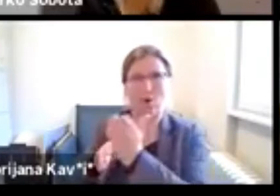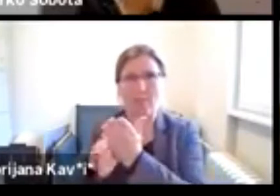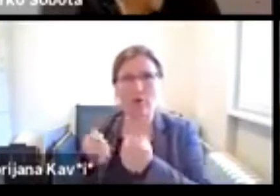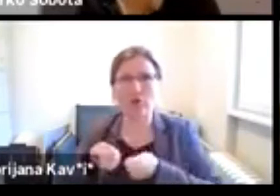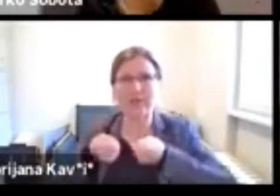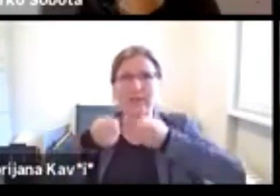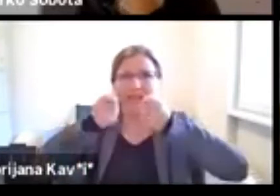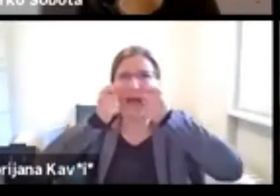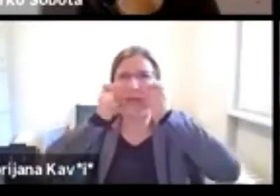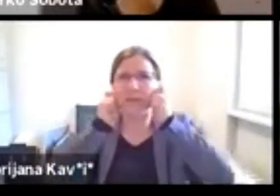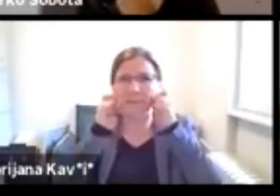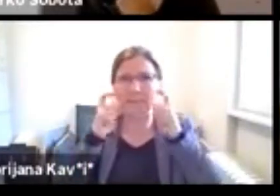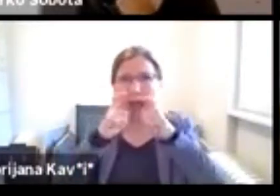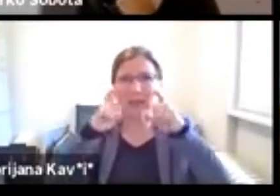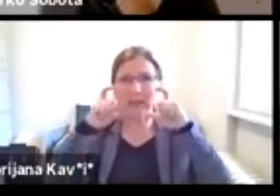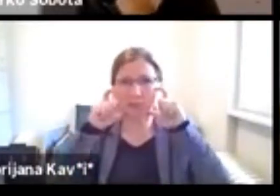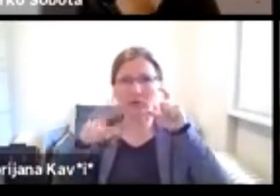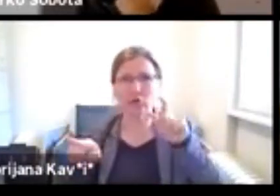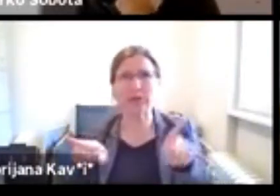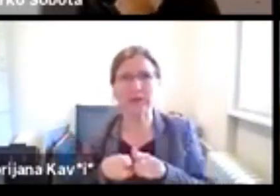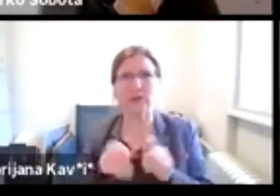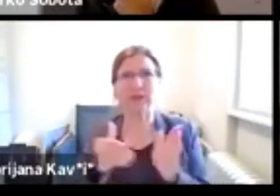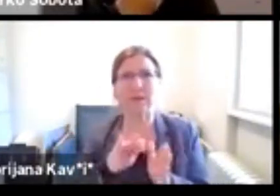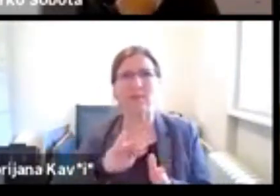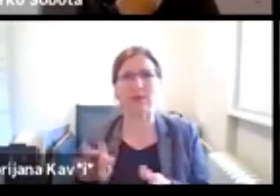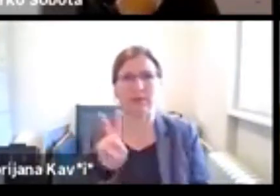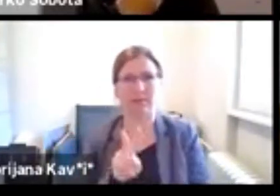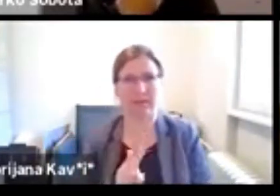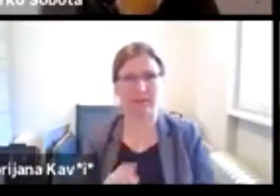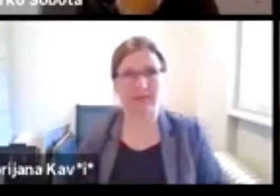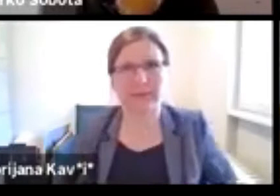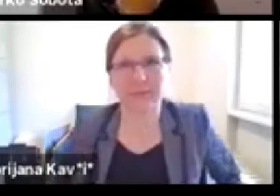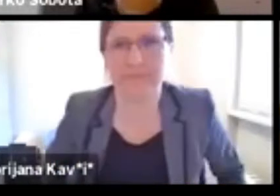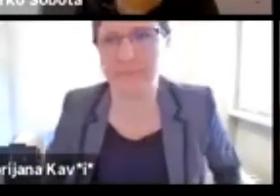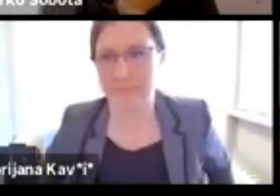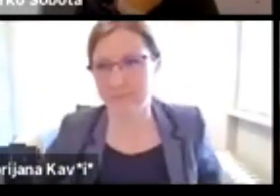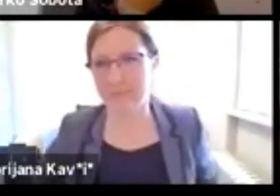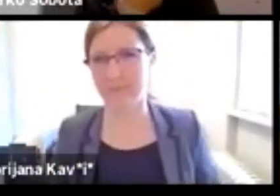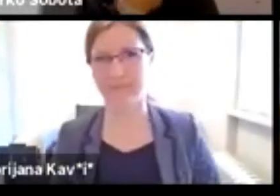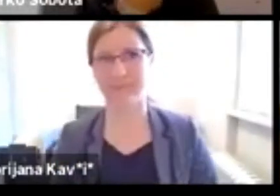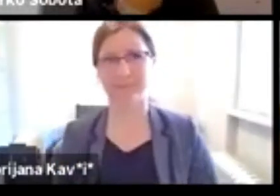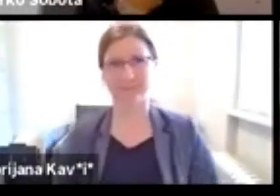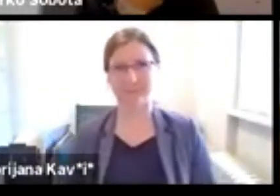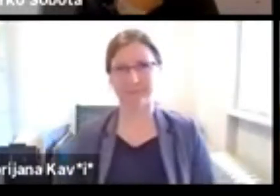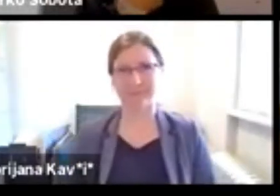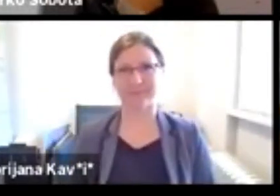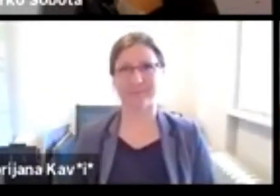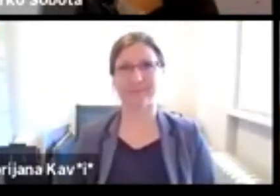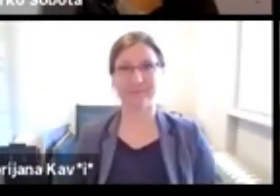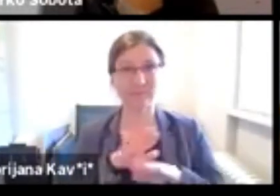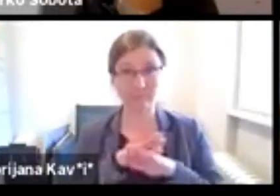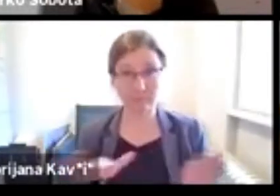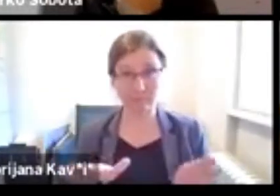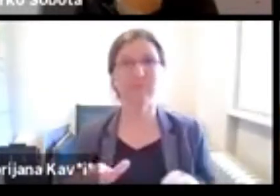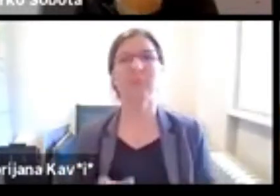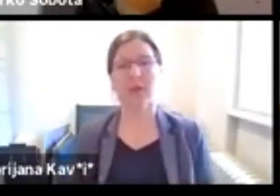lice i tako slično. Jel? To bi bilo to, pretpostavljam. Da, to